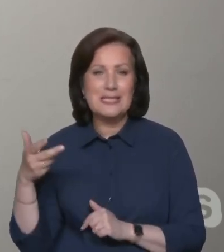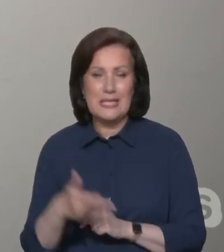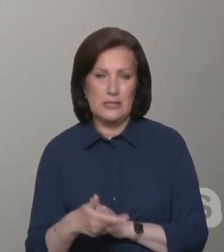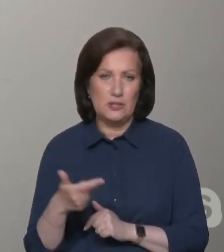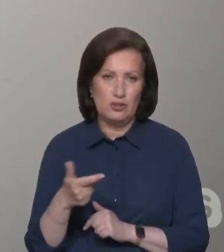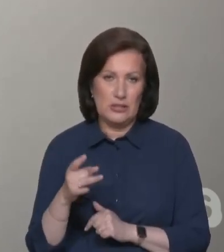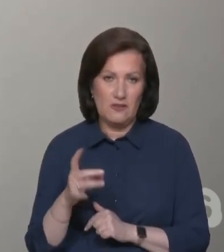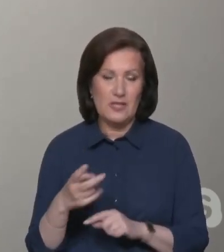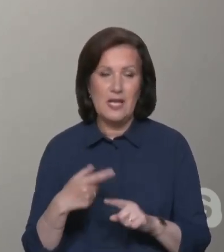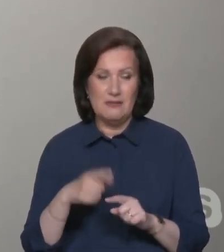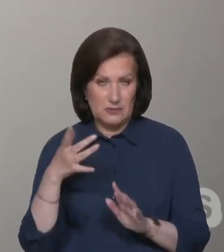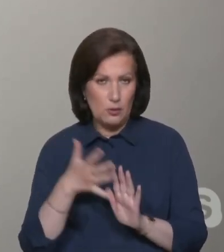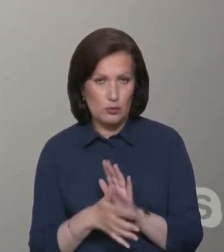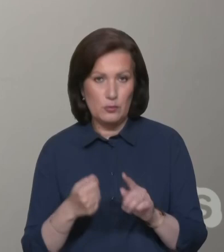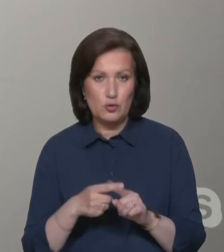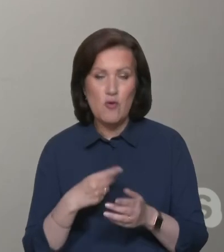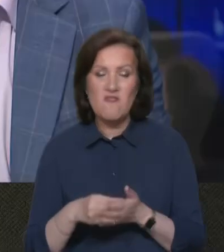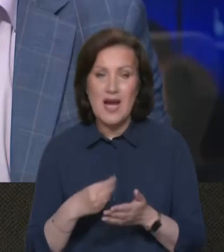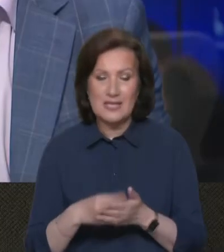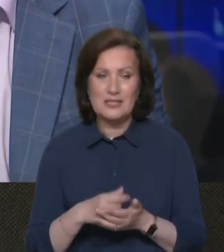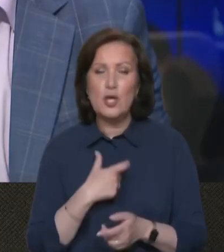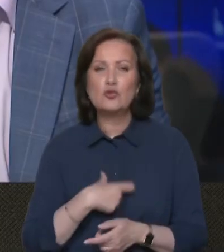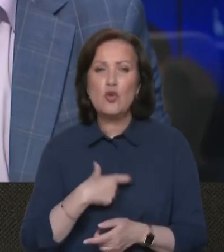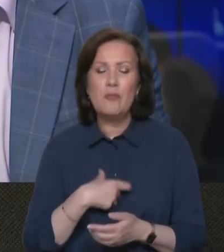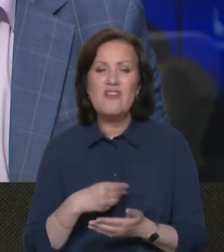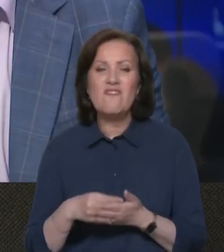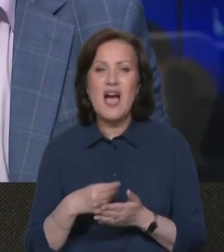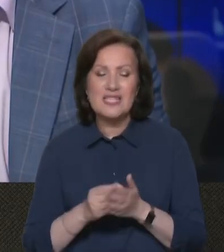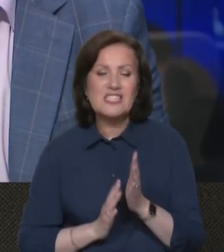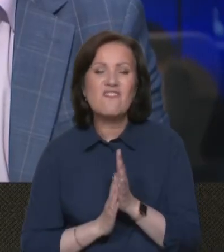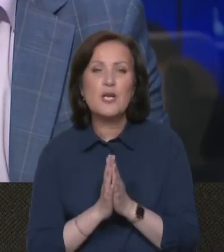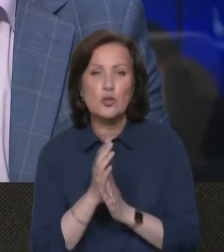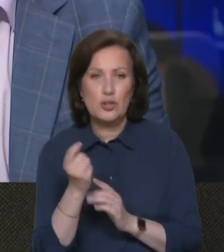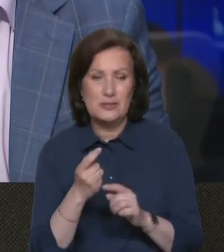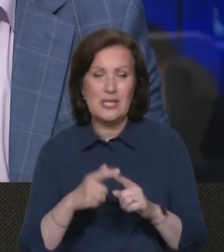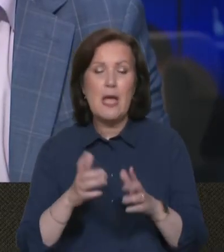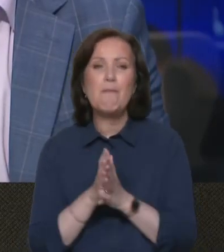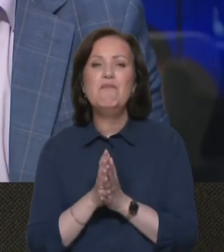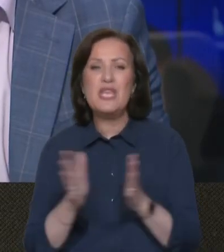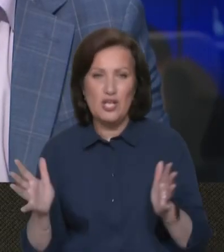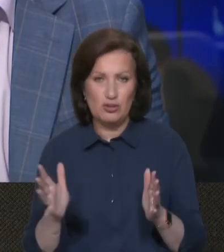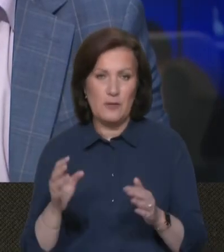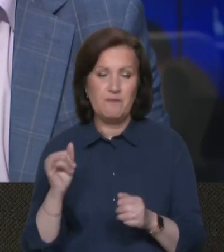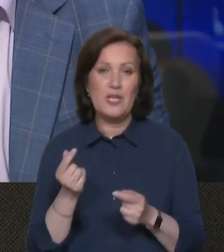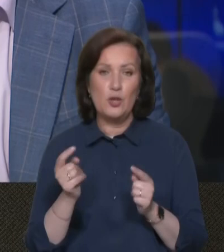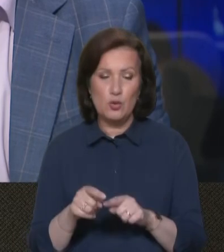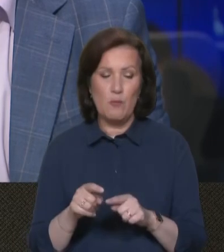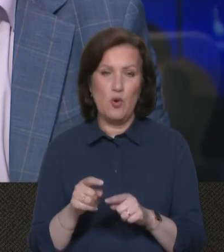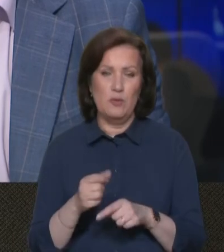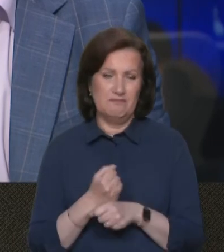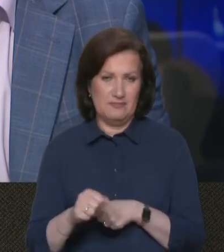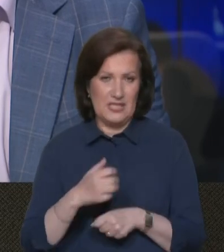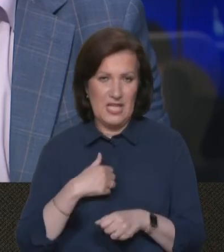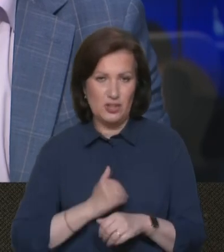тисячі гривень. Всі ми розуміємо, що собівартість вирощування цього зерна вона точно більша, і тому заганяють